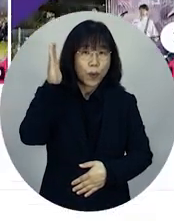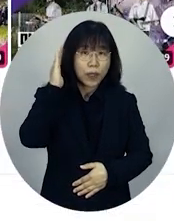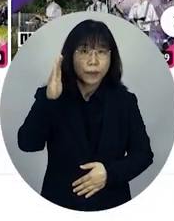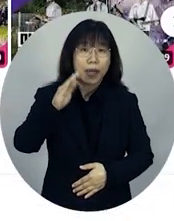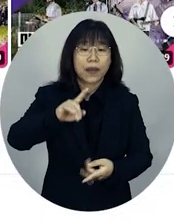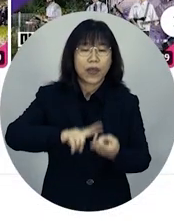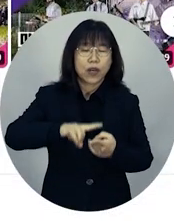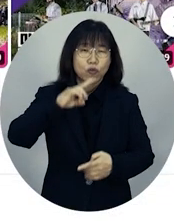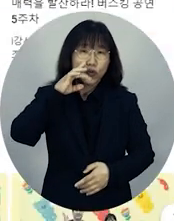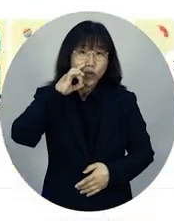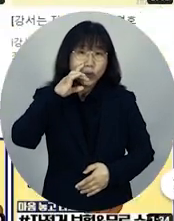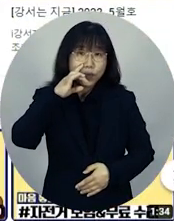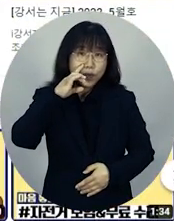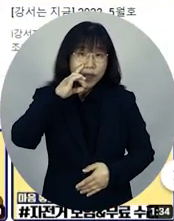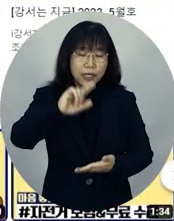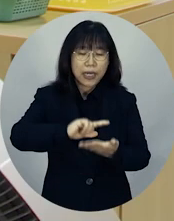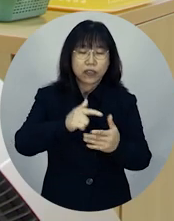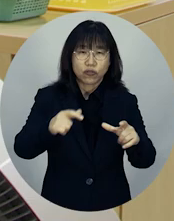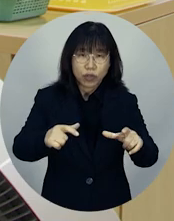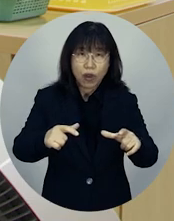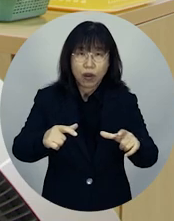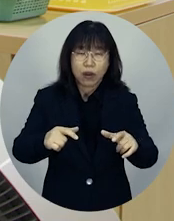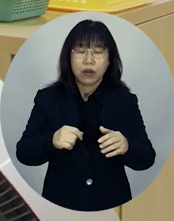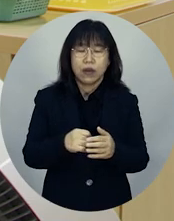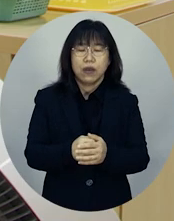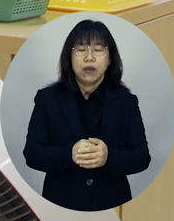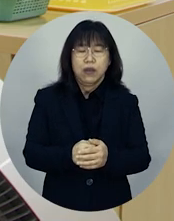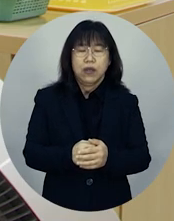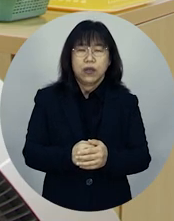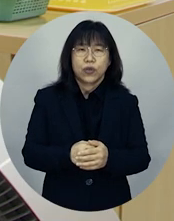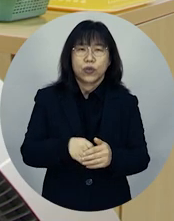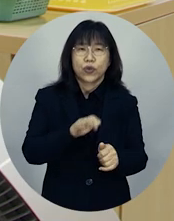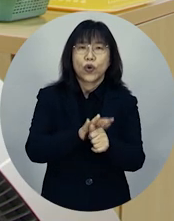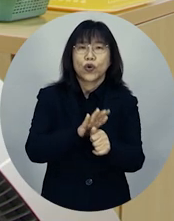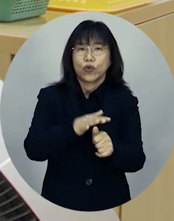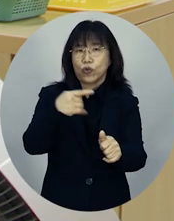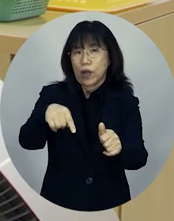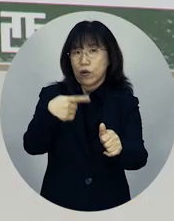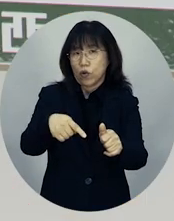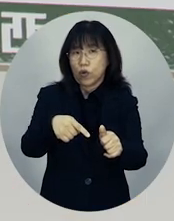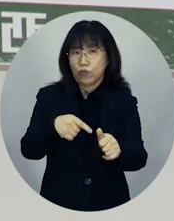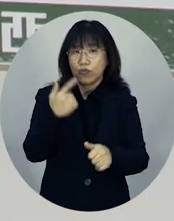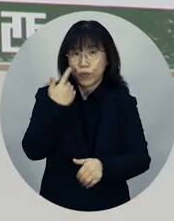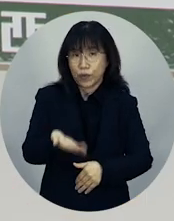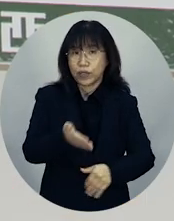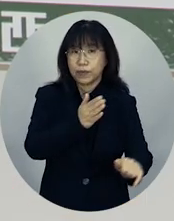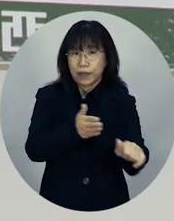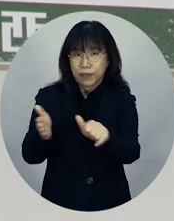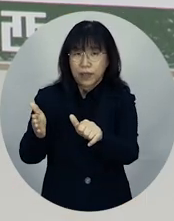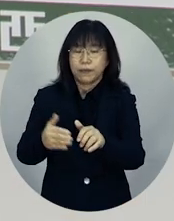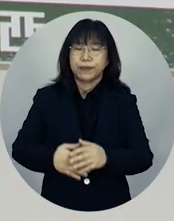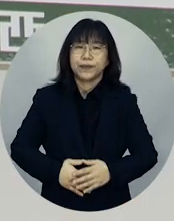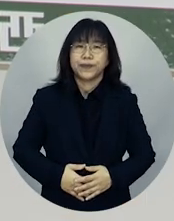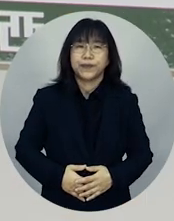없이 시청할 수 있습니다. 강좌에 대한 보다 자세한 사항은 강서구청 교육지원과로 문의하면